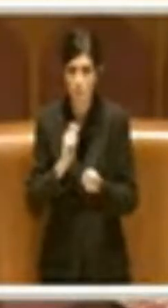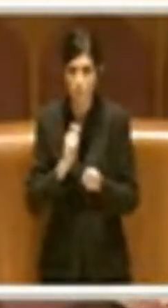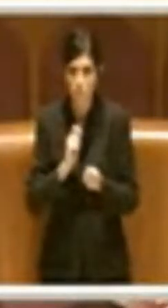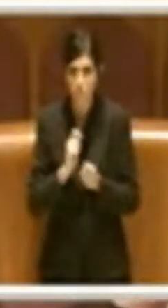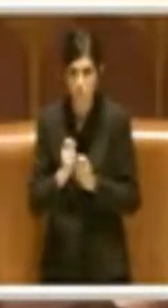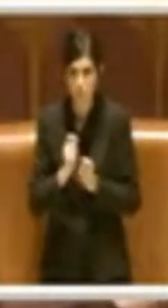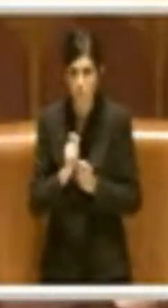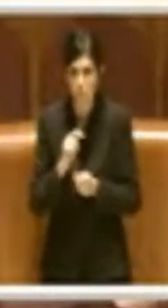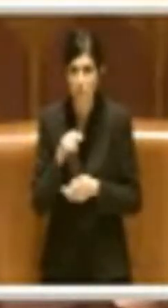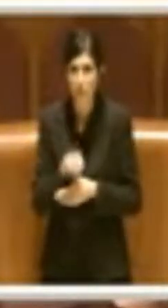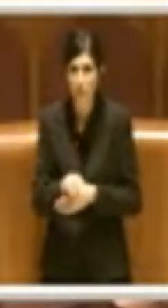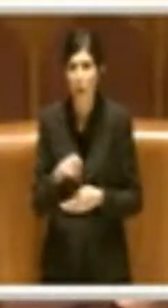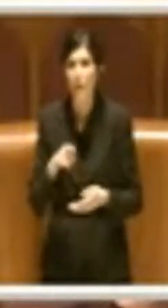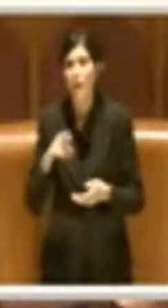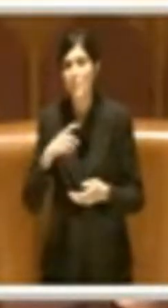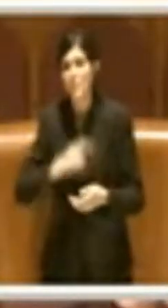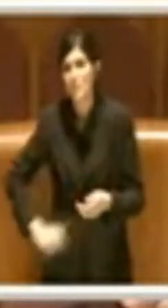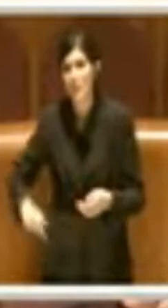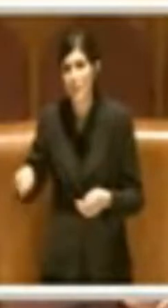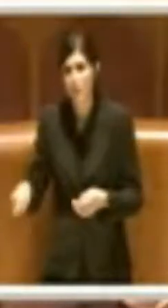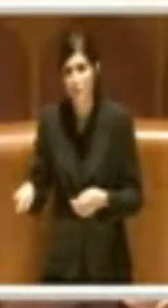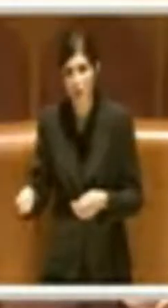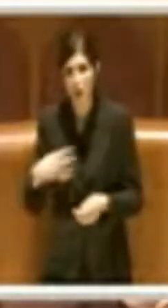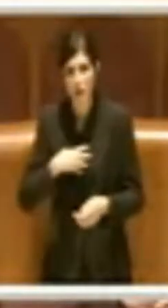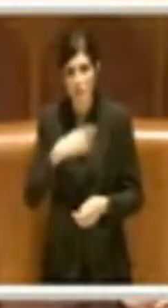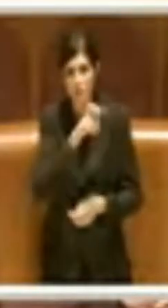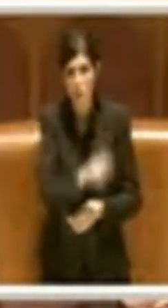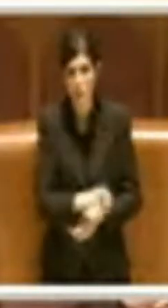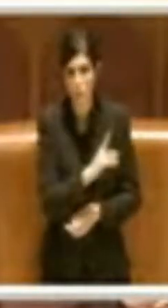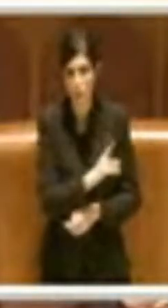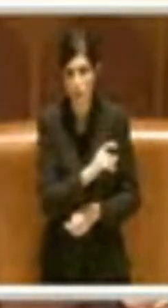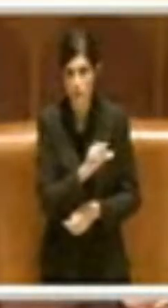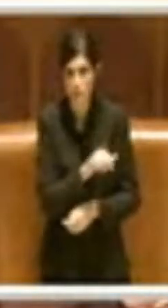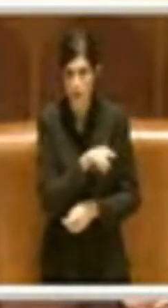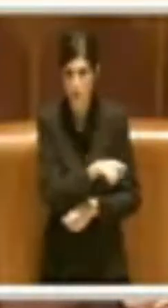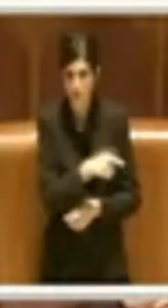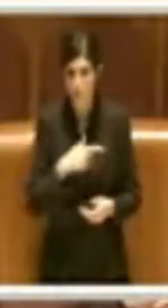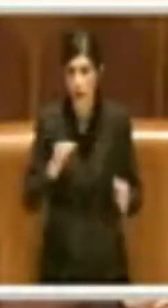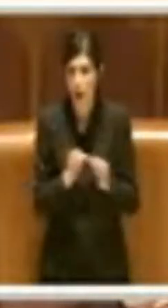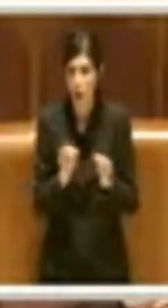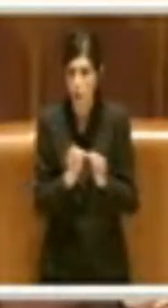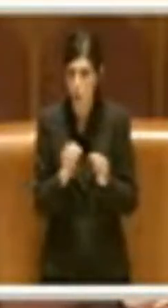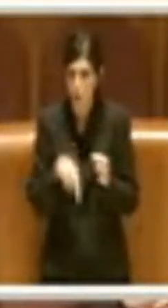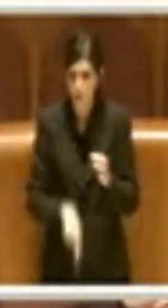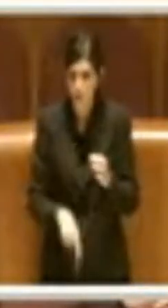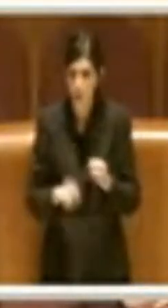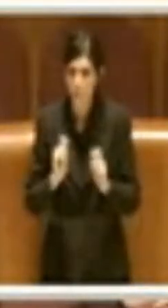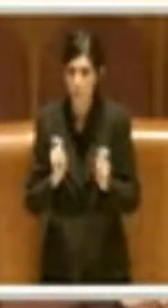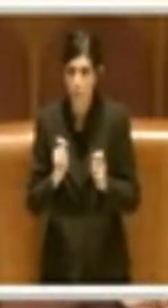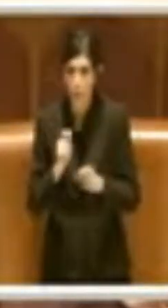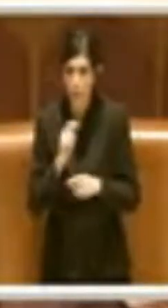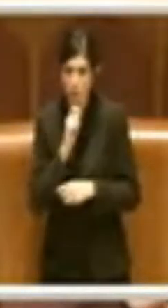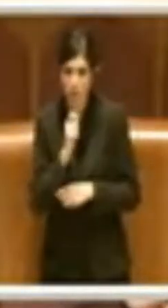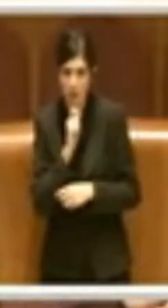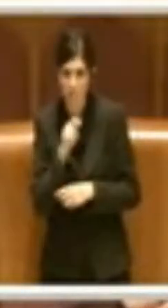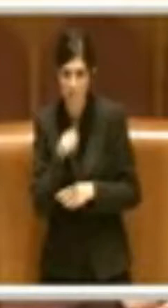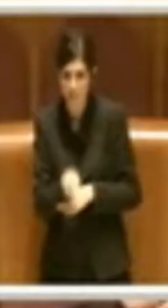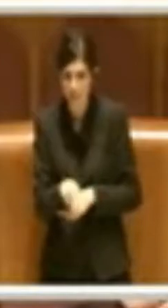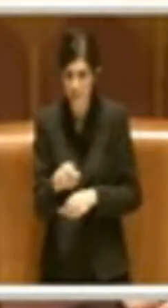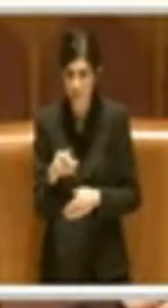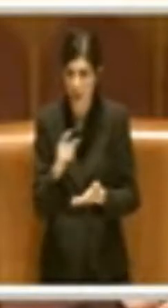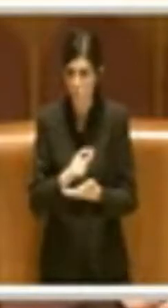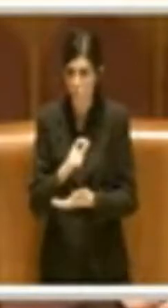De Santis, quindi per cui siamo completamente in linea sull'argomento. Proprio in conferenza stampa pochi giorni fa è stata annunciata